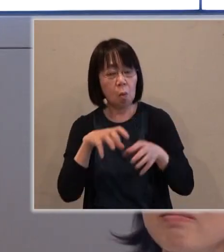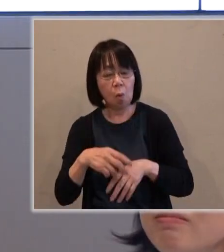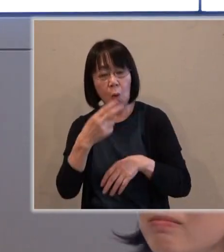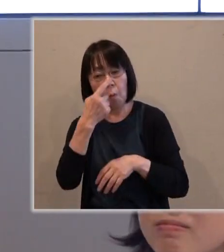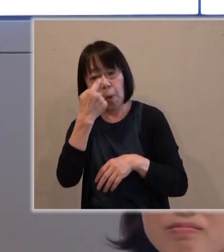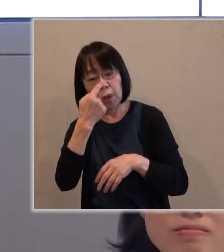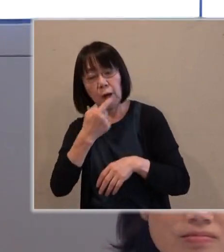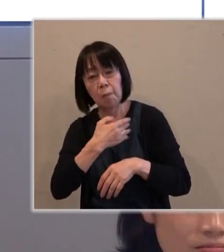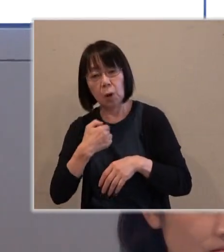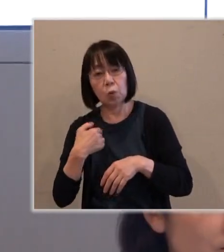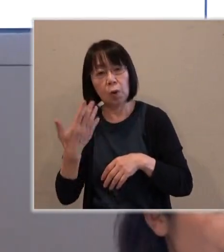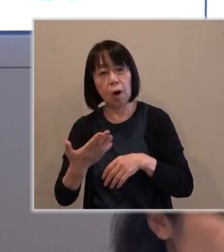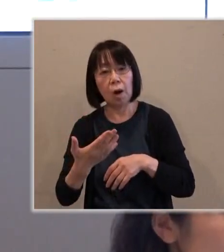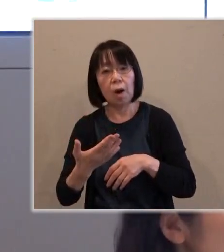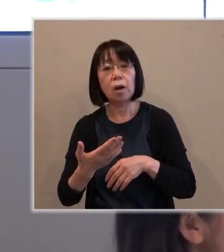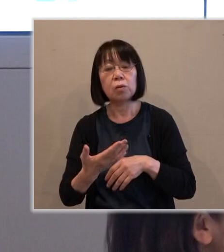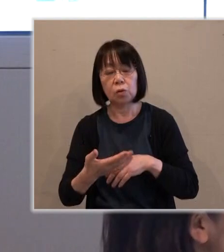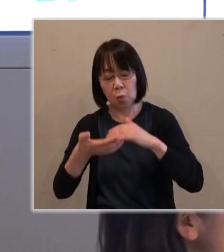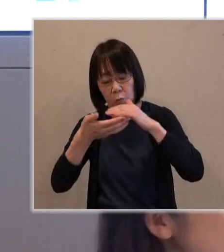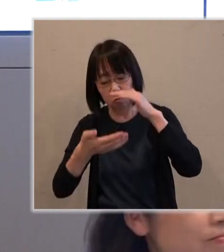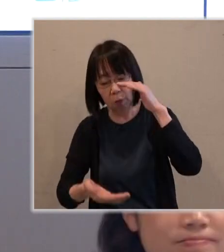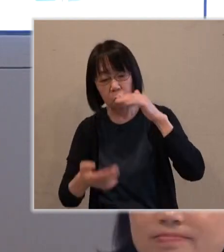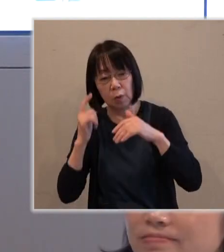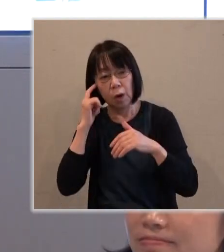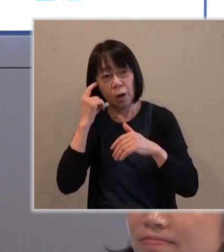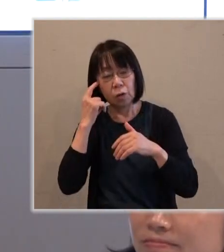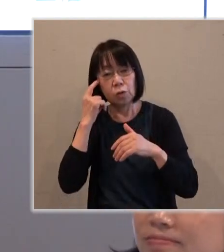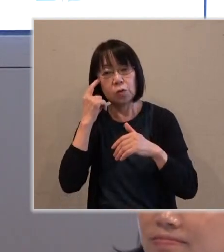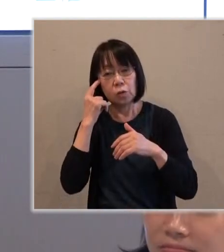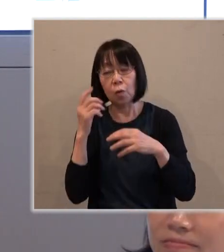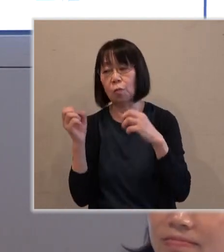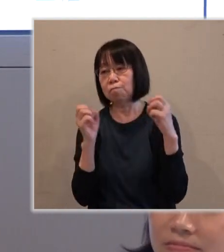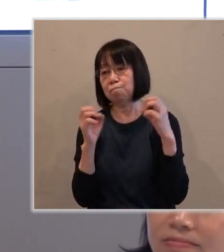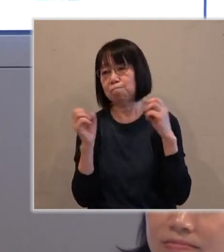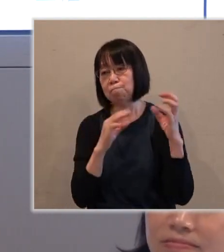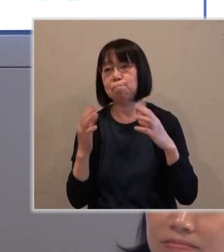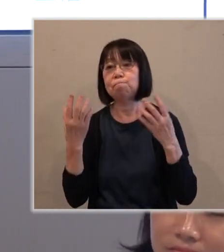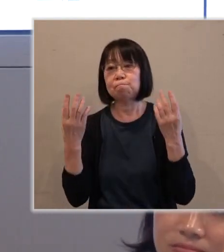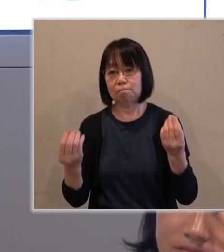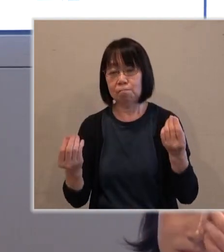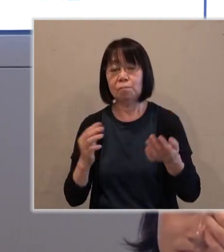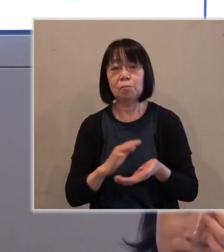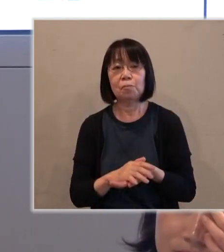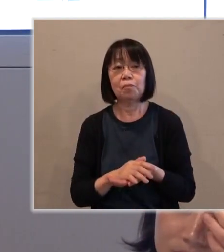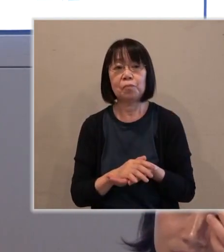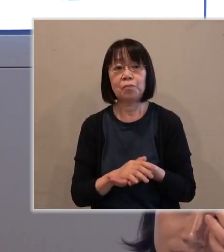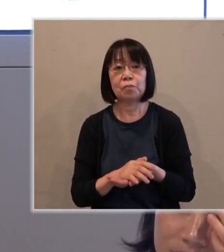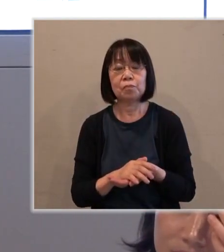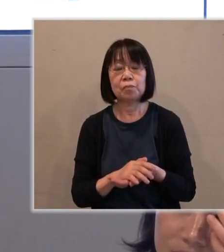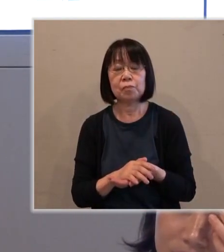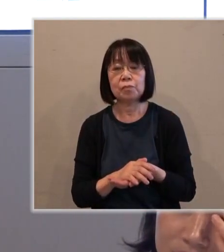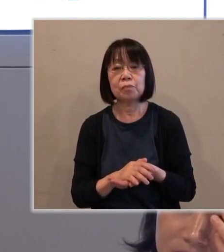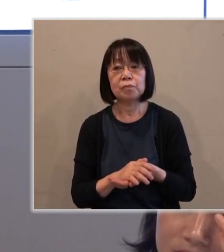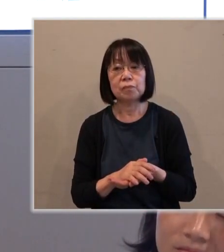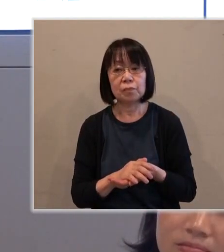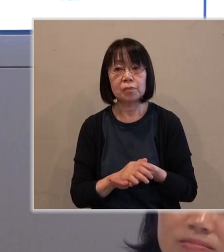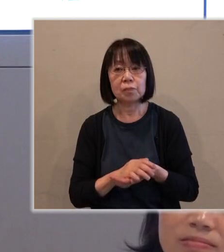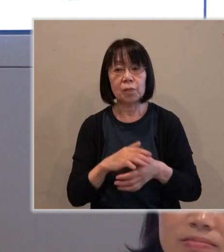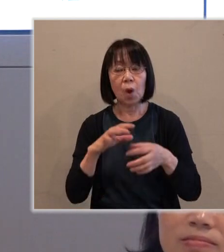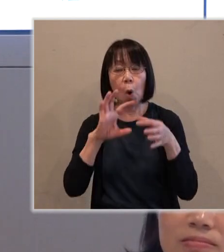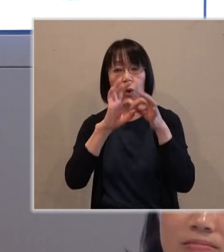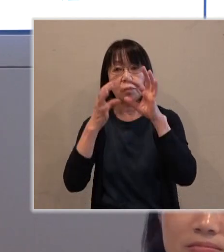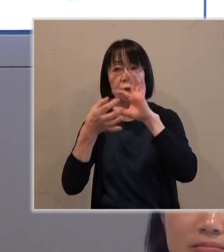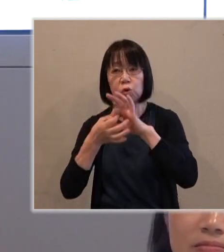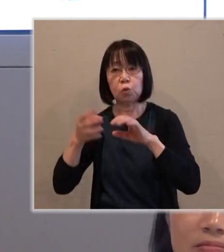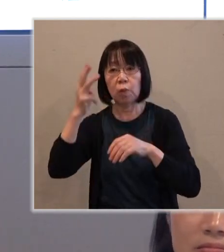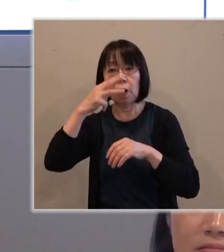それを深掘りしていこうというふうなパネルディスカッションでした、トークセッションでした。でその中で、やっぱりこうオリンピック・パラリンピックっていうものが